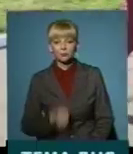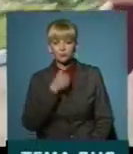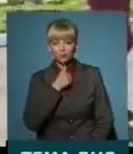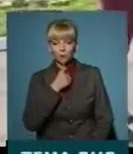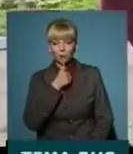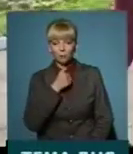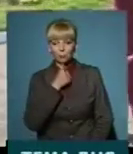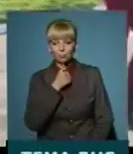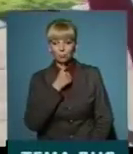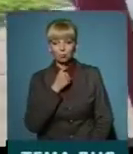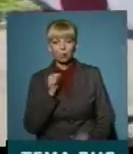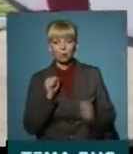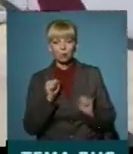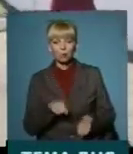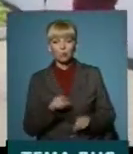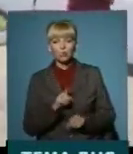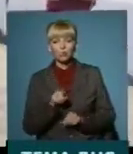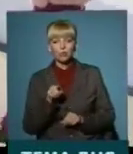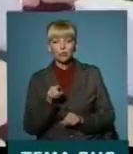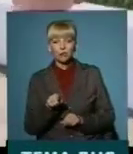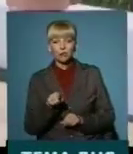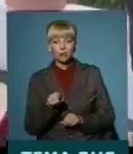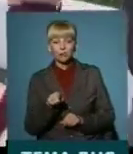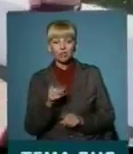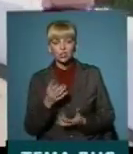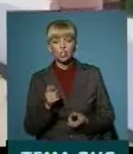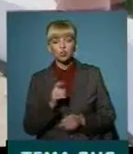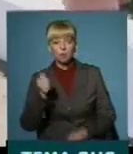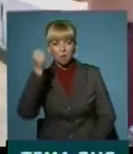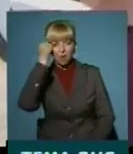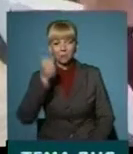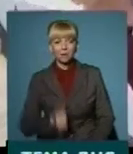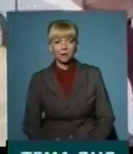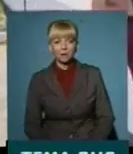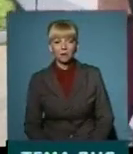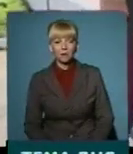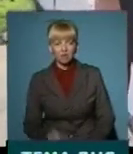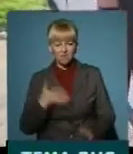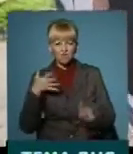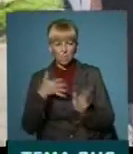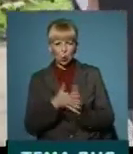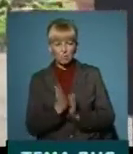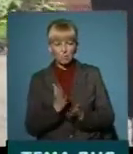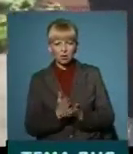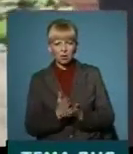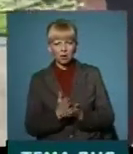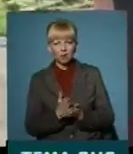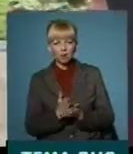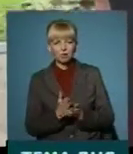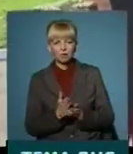Попробувати, да, може воно ще, щось пам'ятає. Але випромінюється? А, ну, воно ж ідея